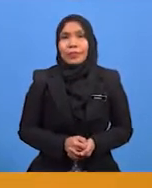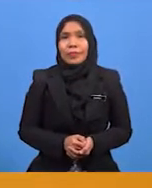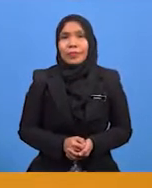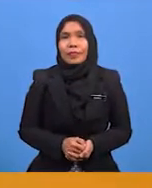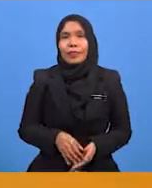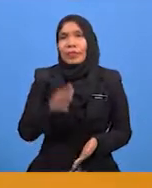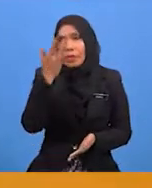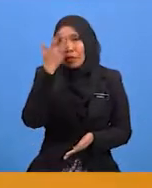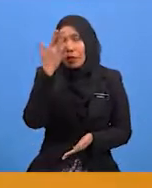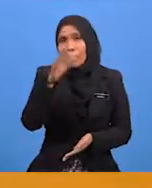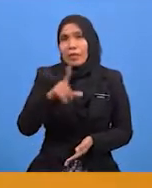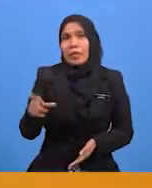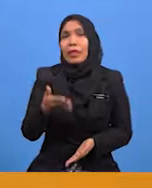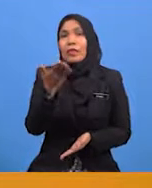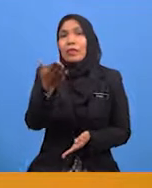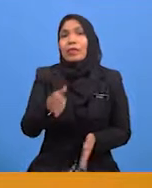Pandai-pandailah kau terbang,